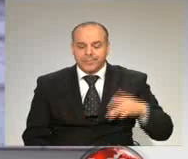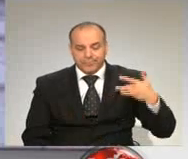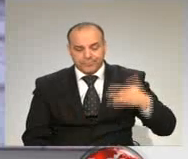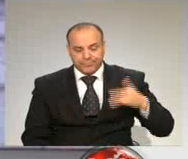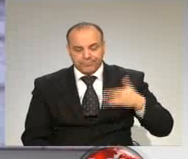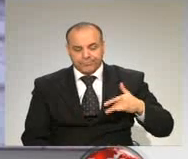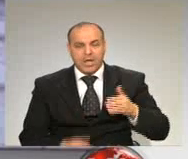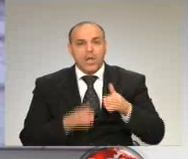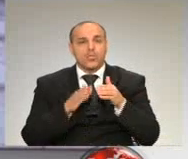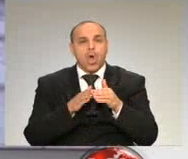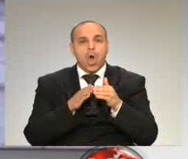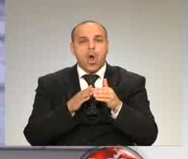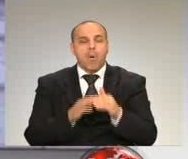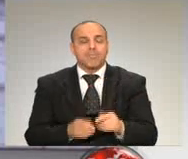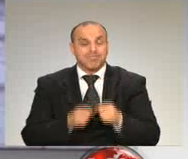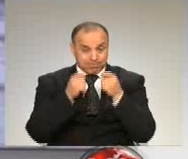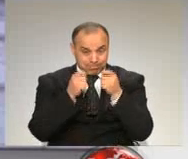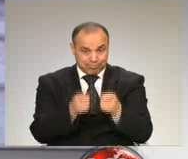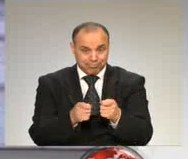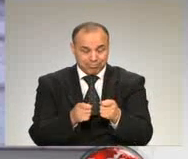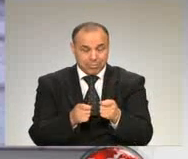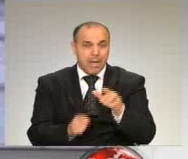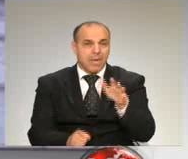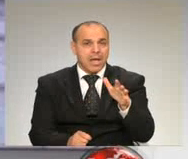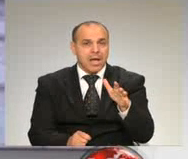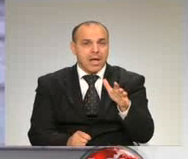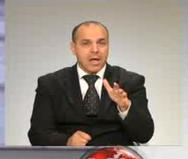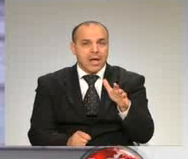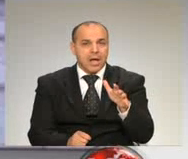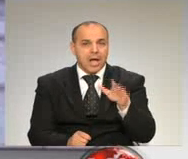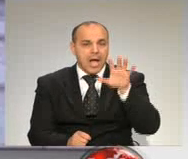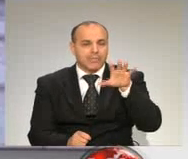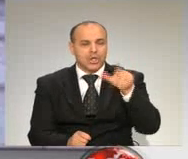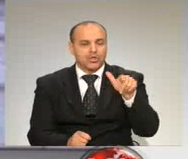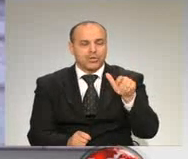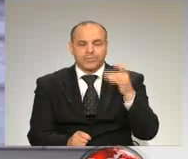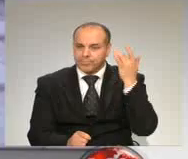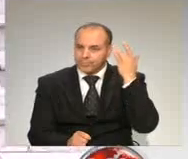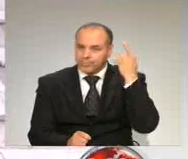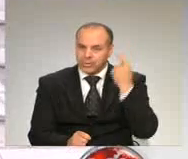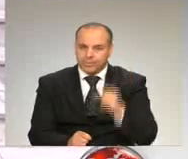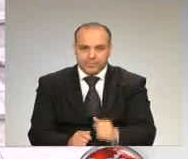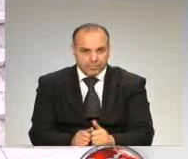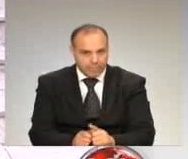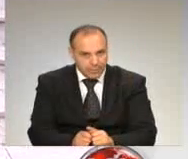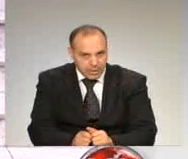تلبية مطالب رفعوها منذ ما يقارب 5 أشهر.